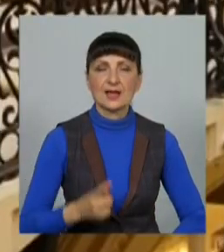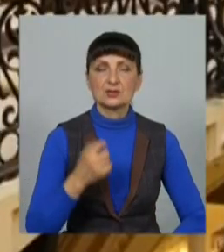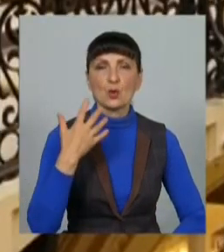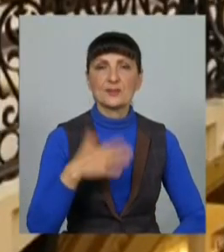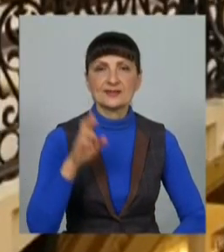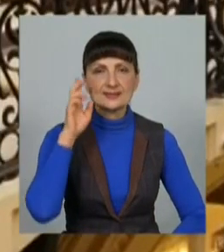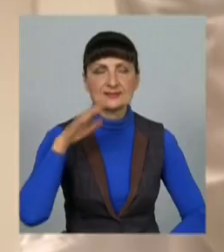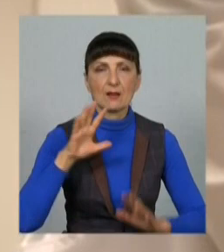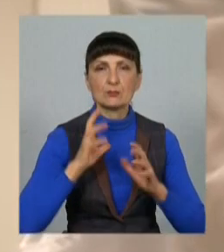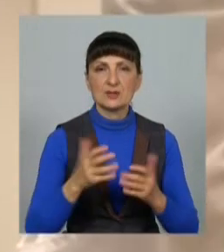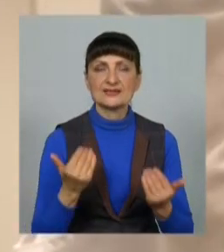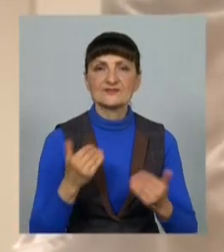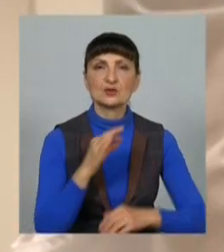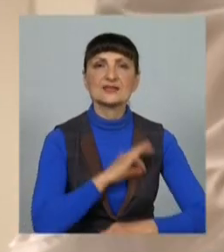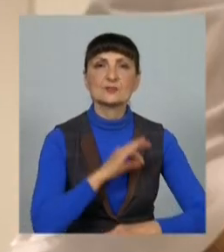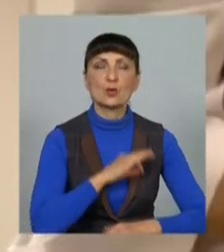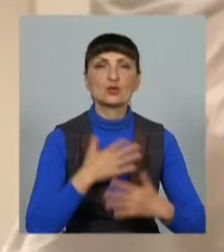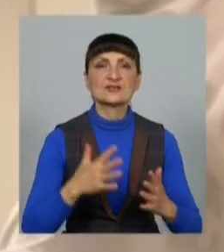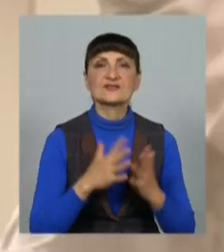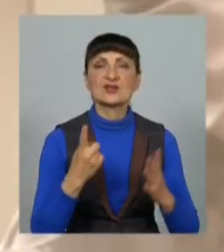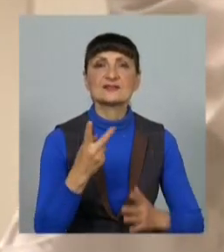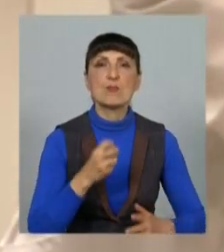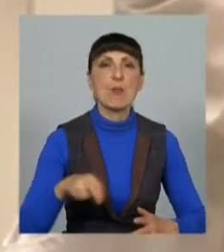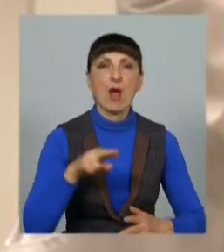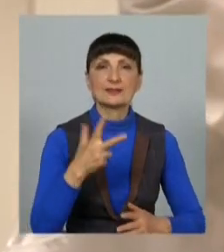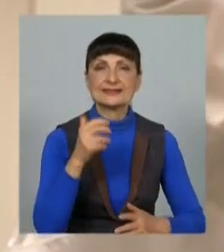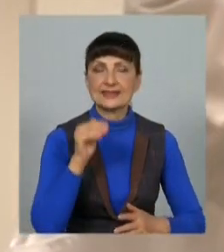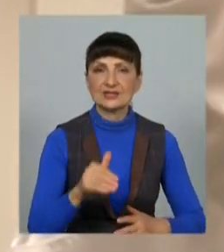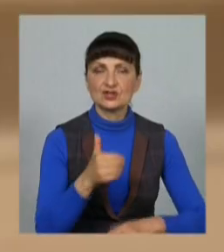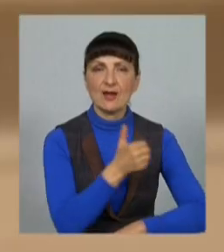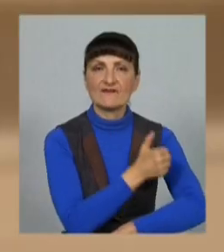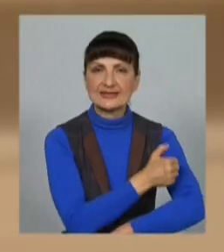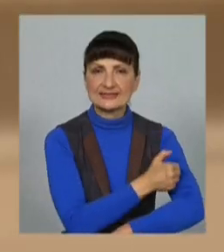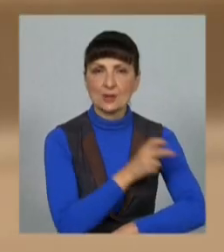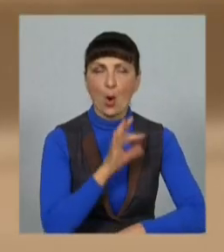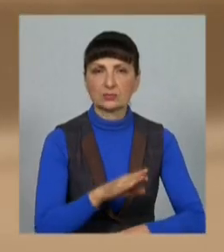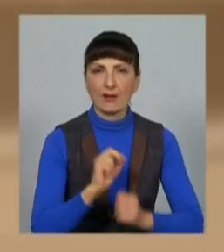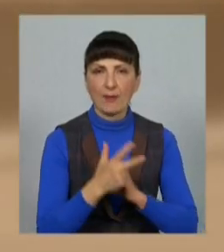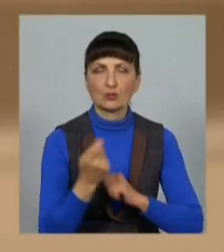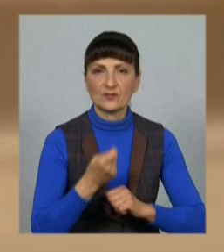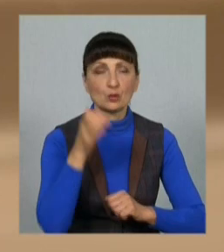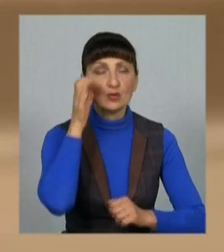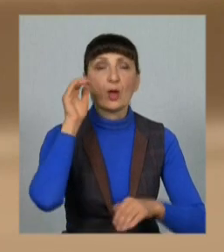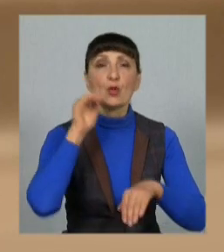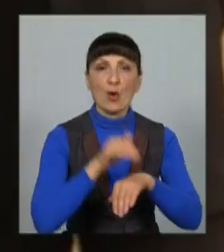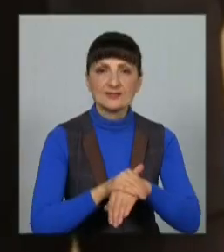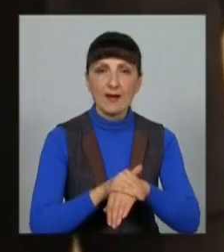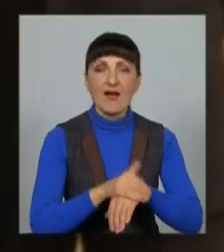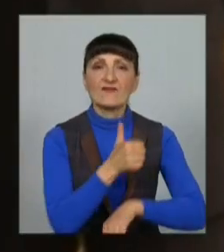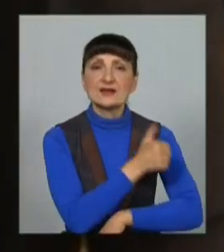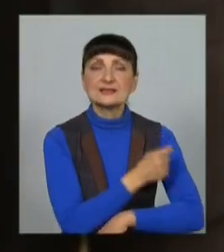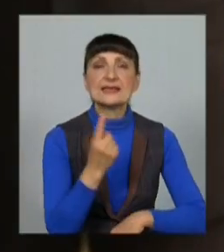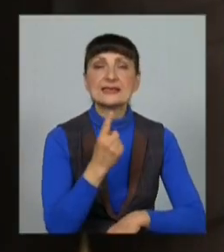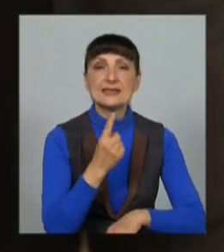150 странах мира на сегодня использовано уже свыше 1 300 000 доз препарата от коронавируса. Ученые доказали, что вакцина единственная